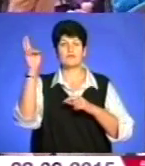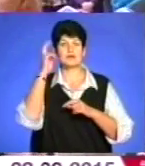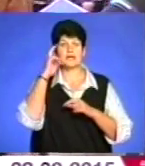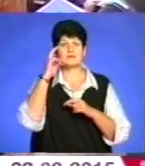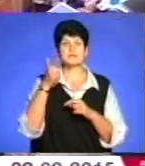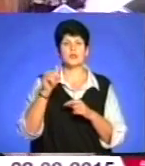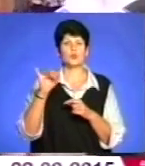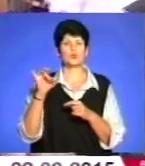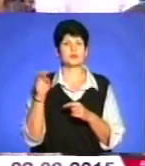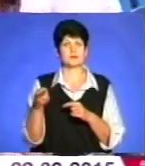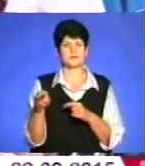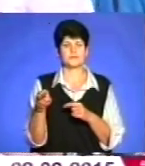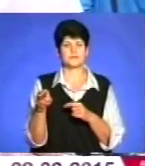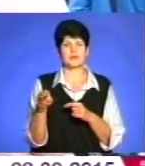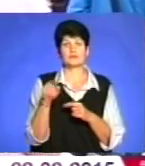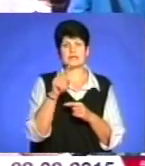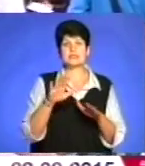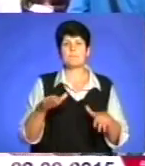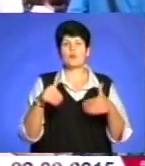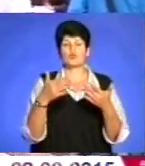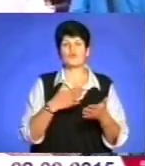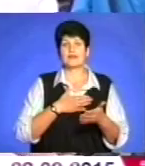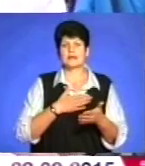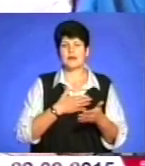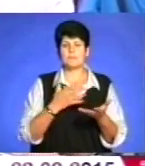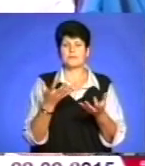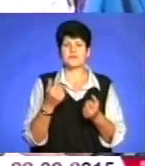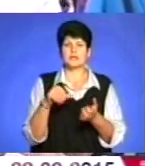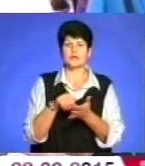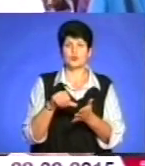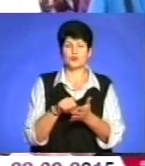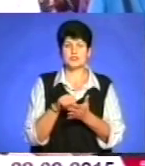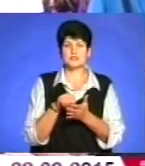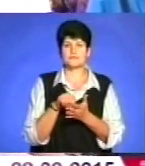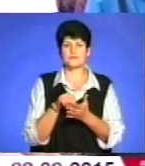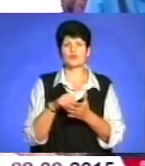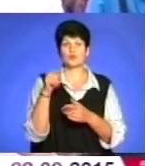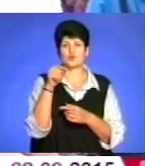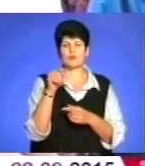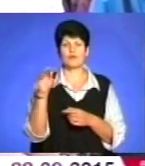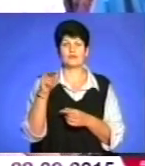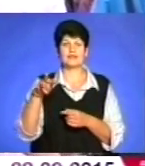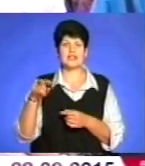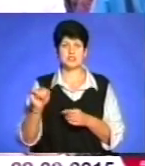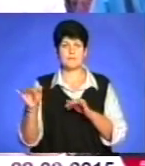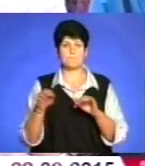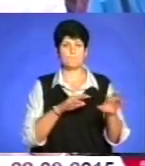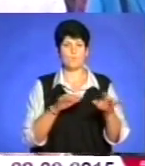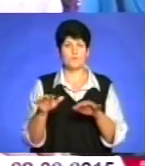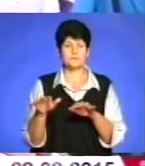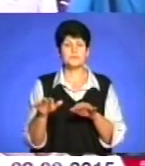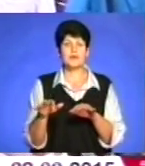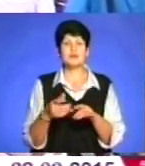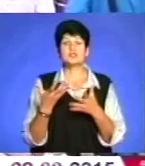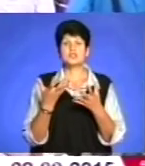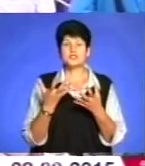гурт, і вони запропонували нам взяти участь у цьому флешмобі. Ще бере 10